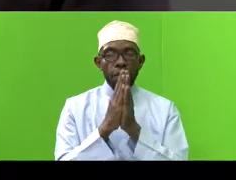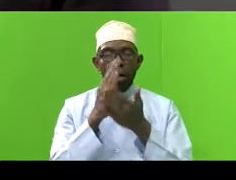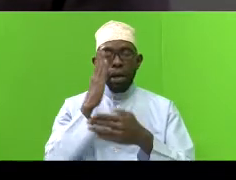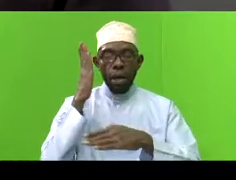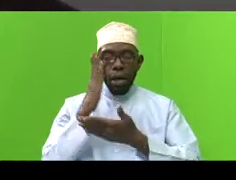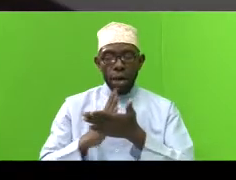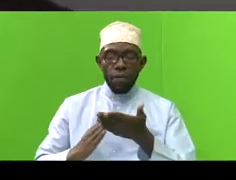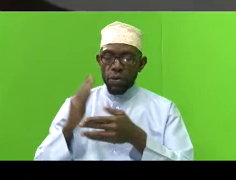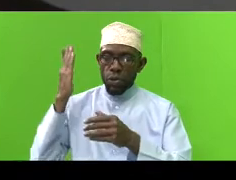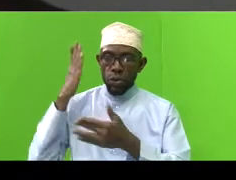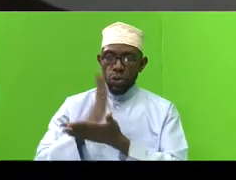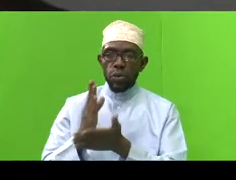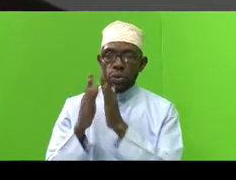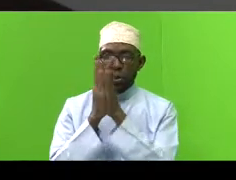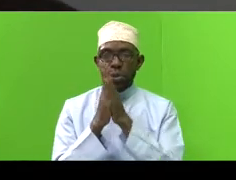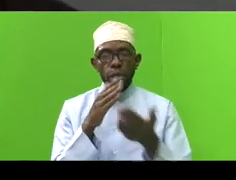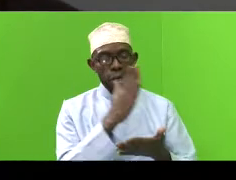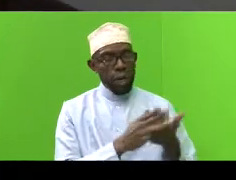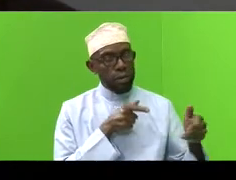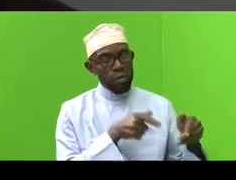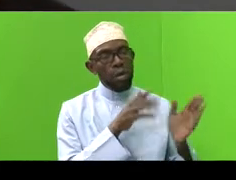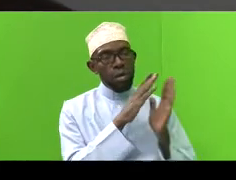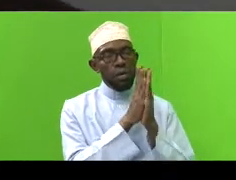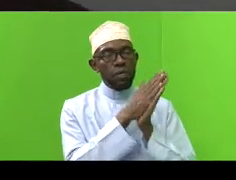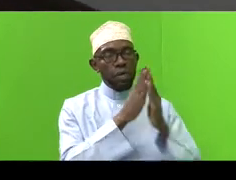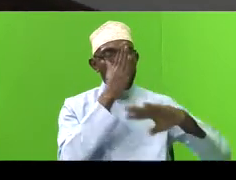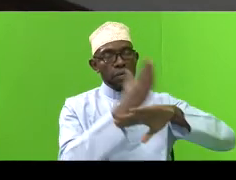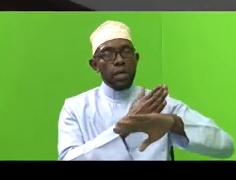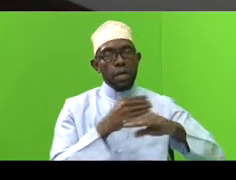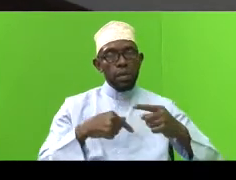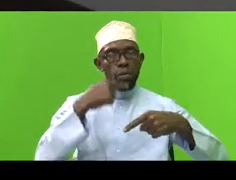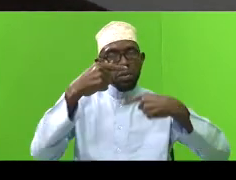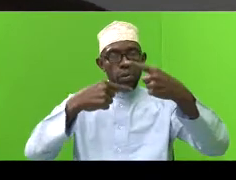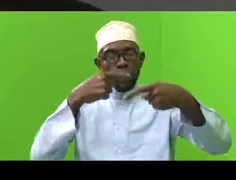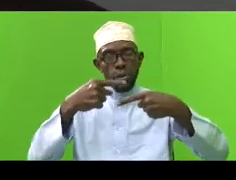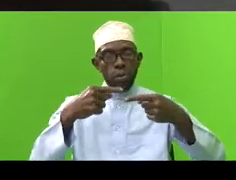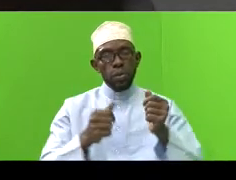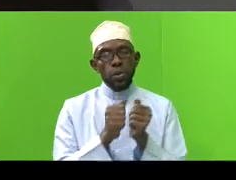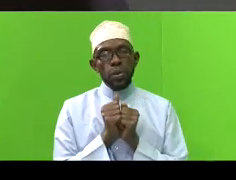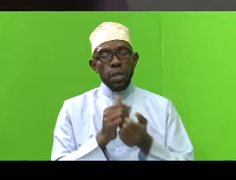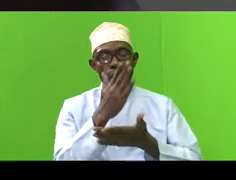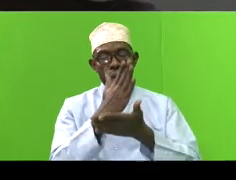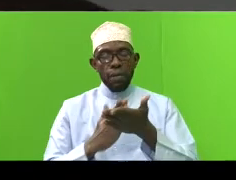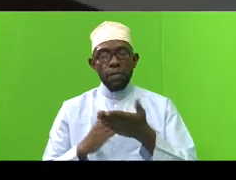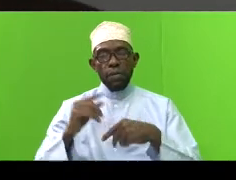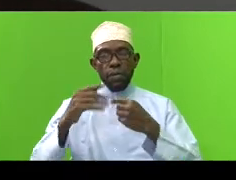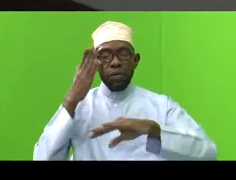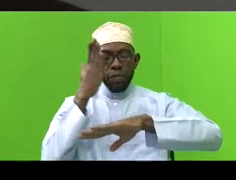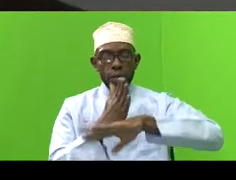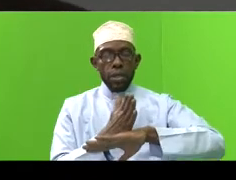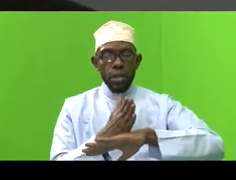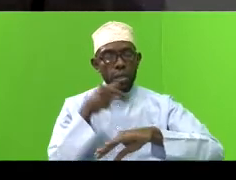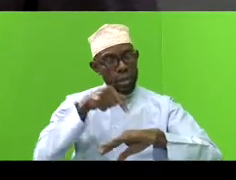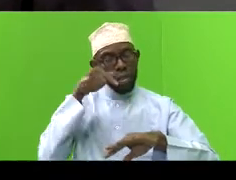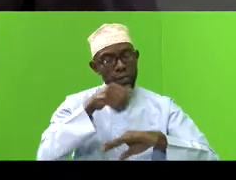taarifa za kweli, nusu si taarifa za kweli. Na unakuta Mkenya atasonga mbele na zile taarifa ambazo ni nusu si za kweli, na atachukulia kwamba huu